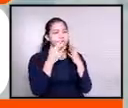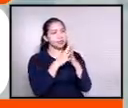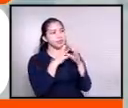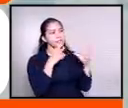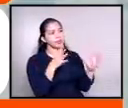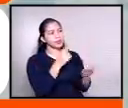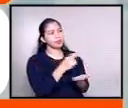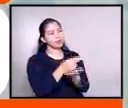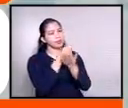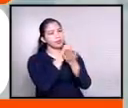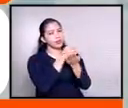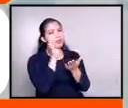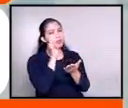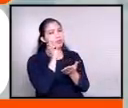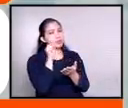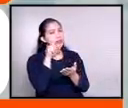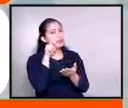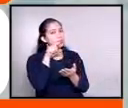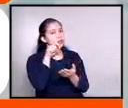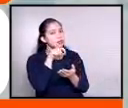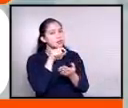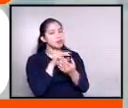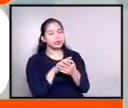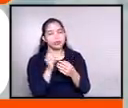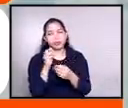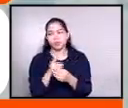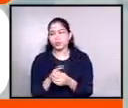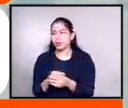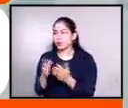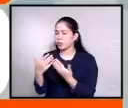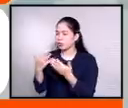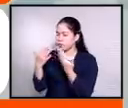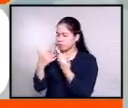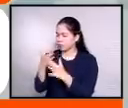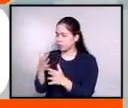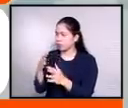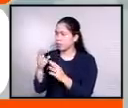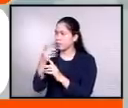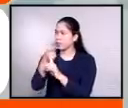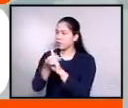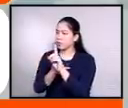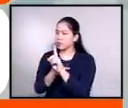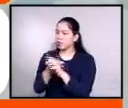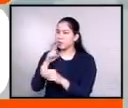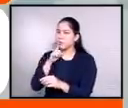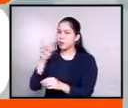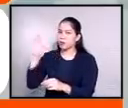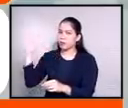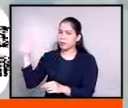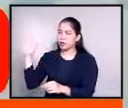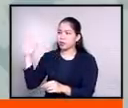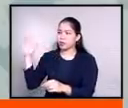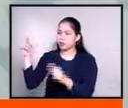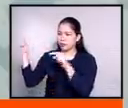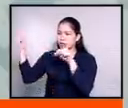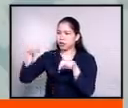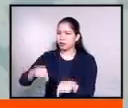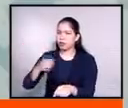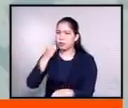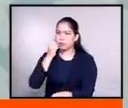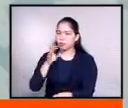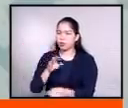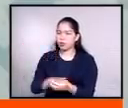po sa pagtulong niyo po sa kapatid ko, sir. Madam, bago matapos ang buwan, pinapangako po sa inyo, nandito na po yan.